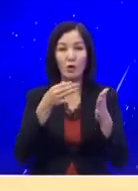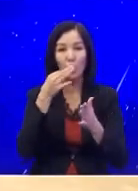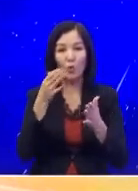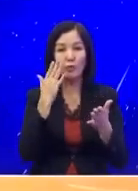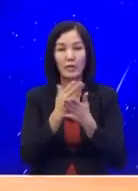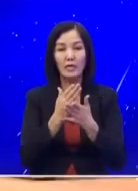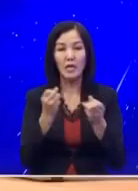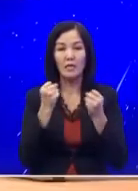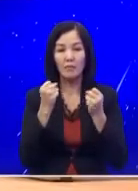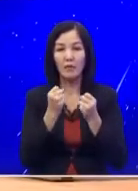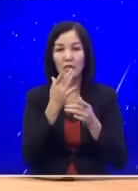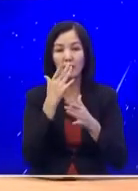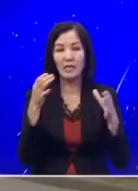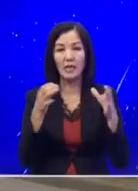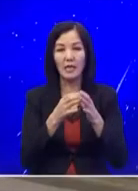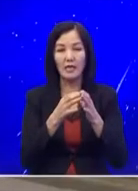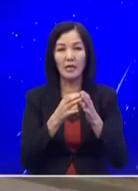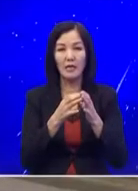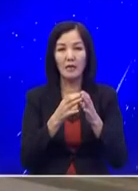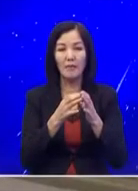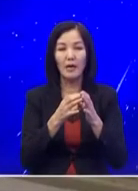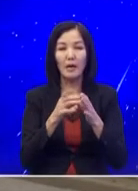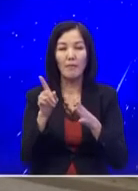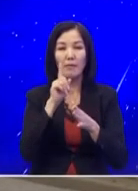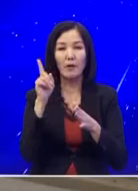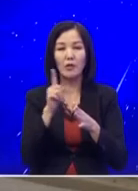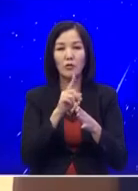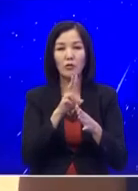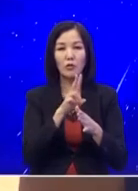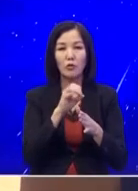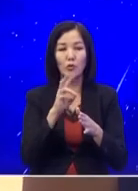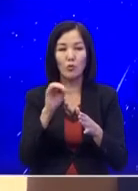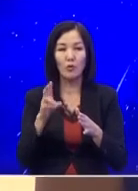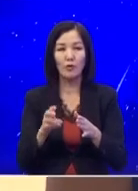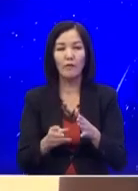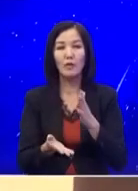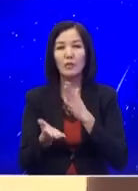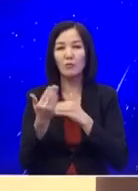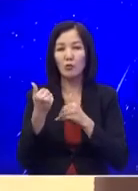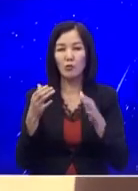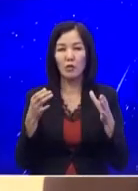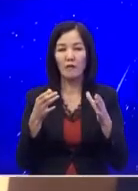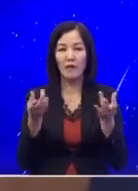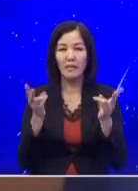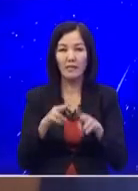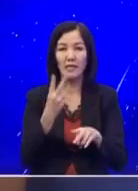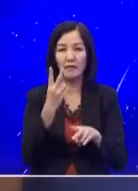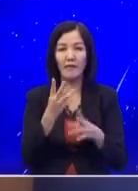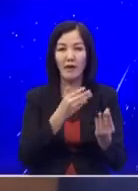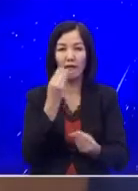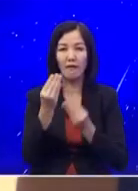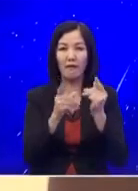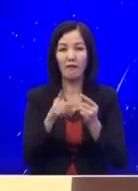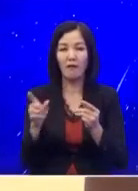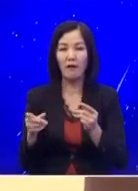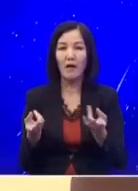основном это спортсмены национальной лиги по молодежи, чемпионы страны среди юниоров. Из прошлого состава у нас остались 2 игрока только, а